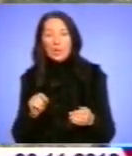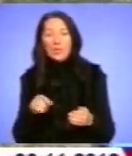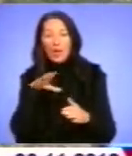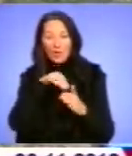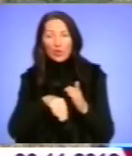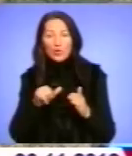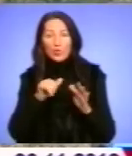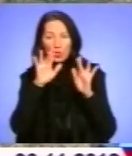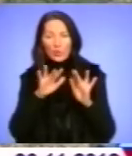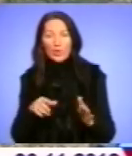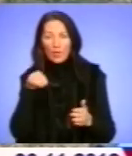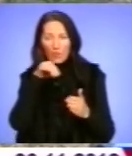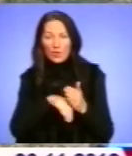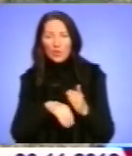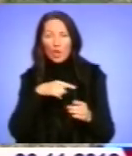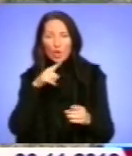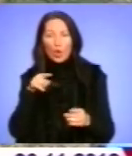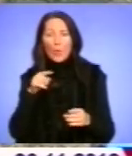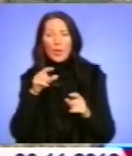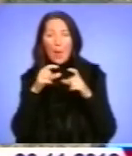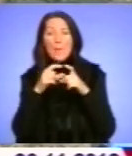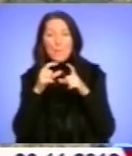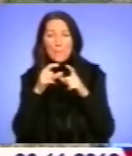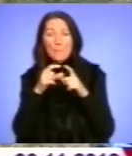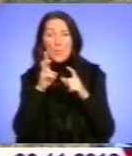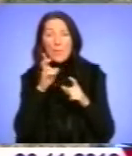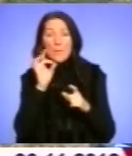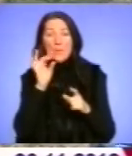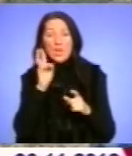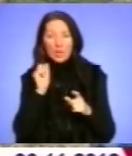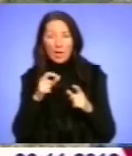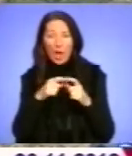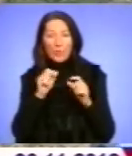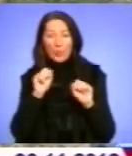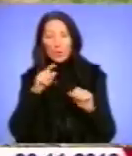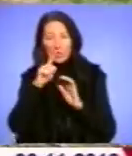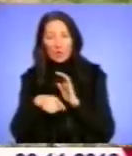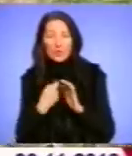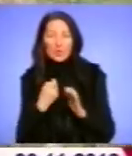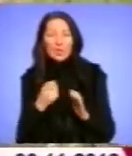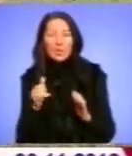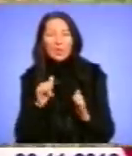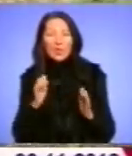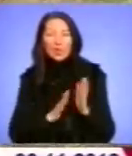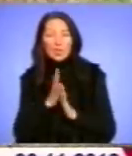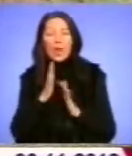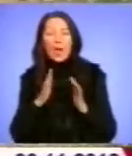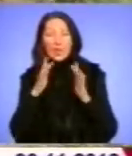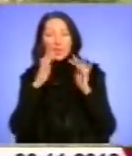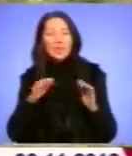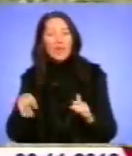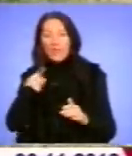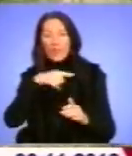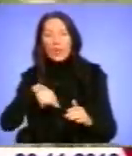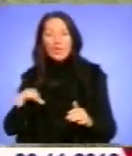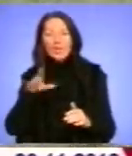яке і ввівши номер бирки, можна буде знати походження її в межах цілої держави. Вибираючи ялинку, слід звернути